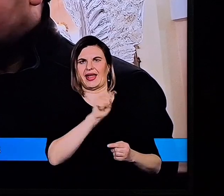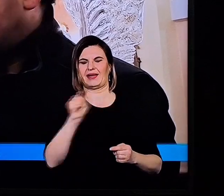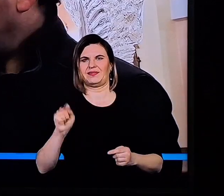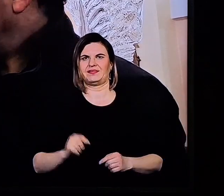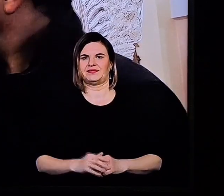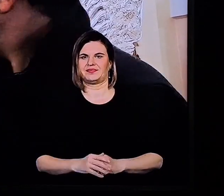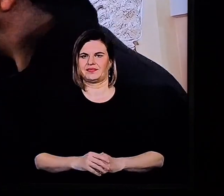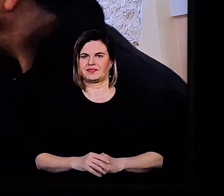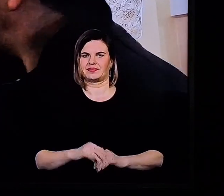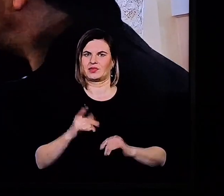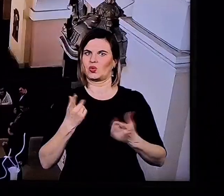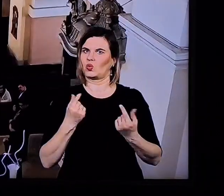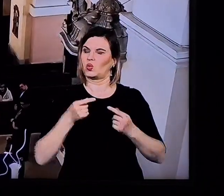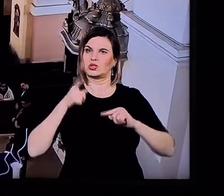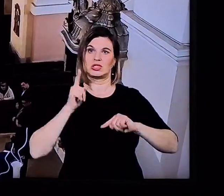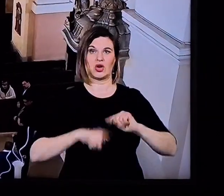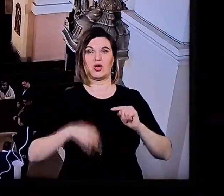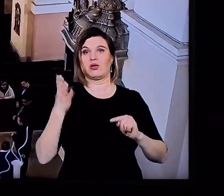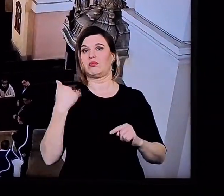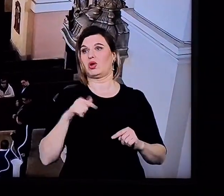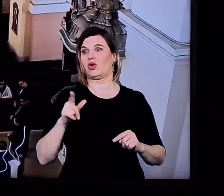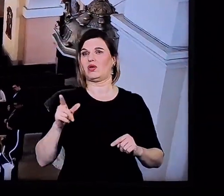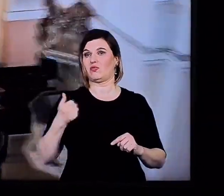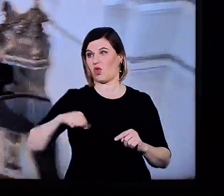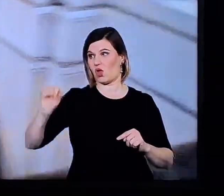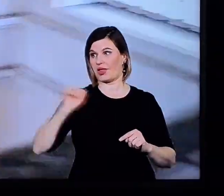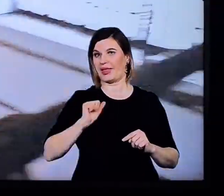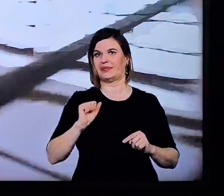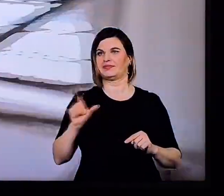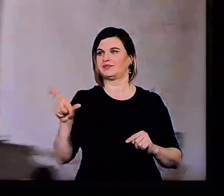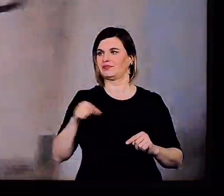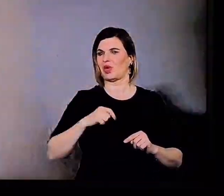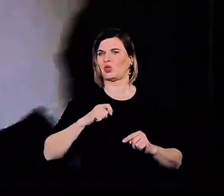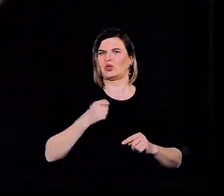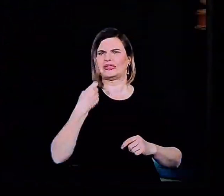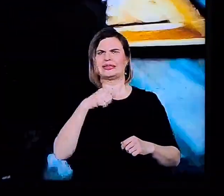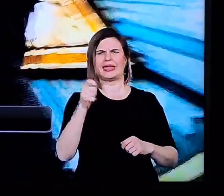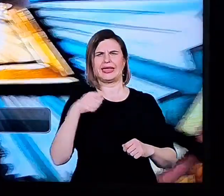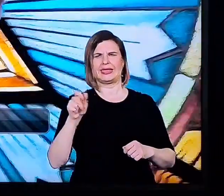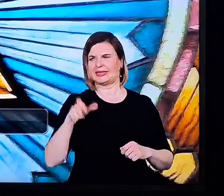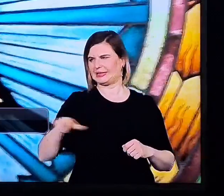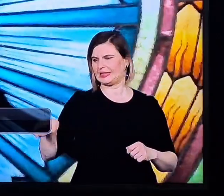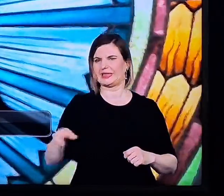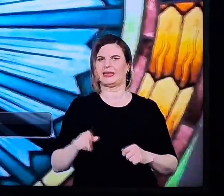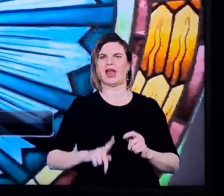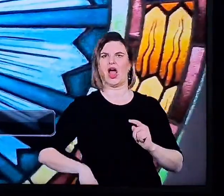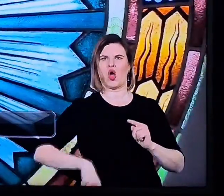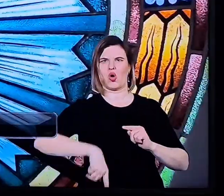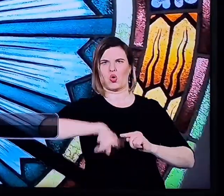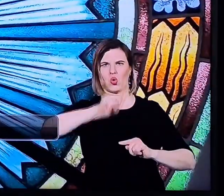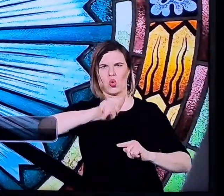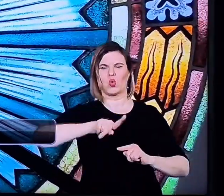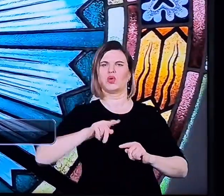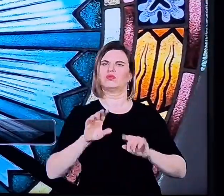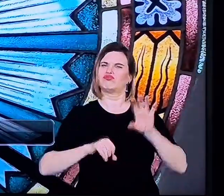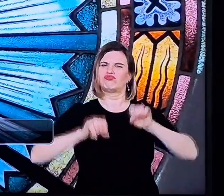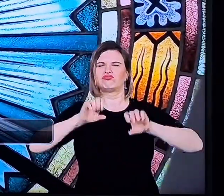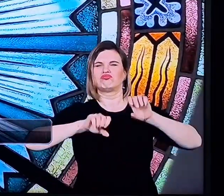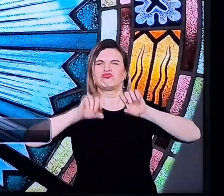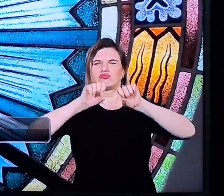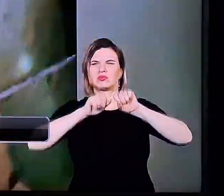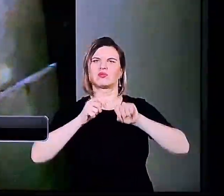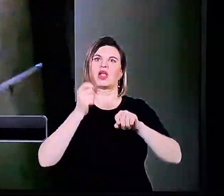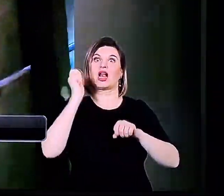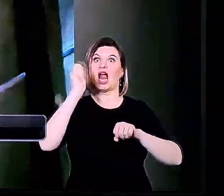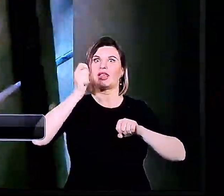společně se zedníky vystoupal tam nahoru, kde vlastně byla zazděná dutina a my jsme tam chtěli osadit ten dřevěné okno. Po několika